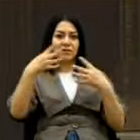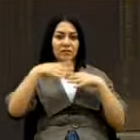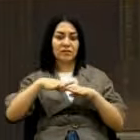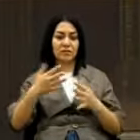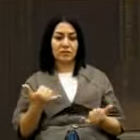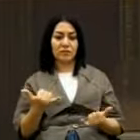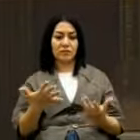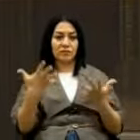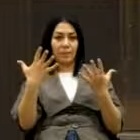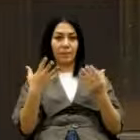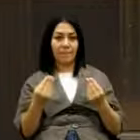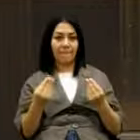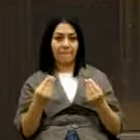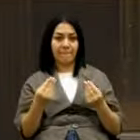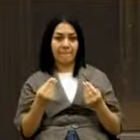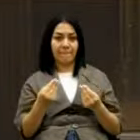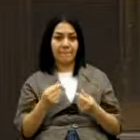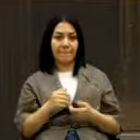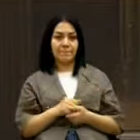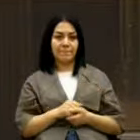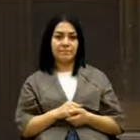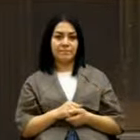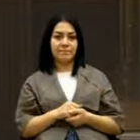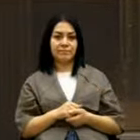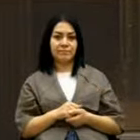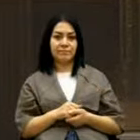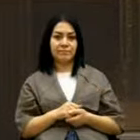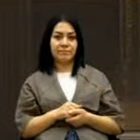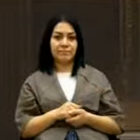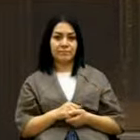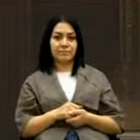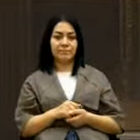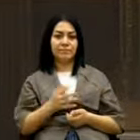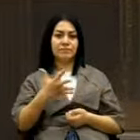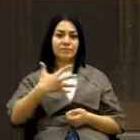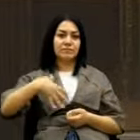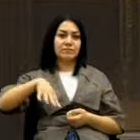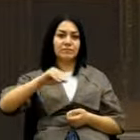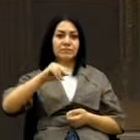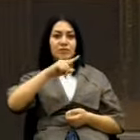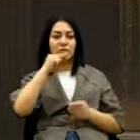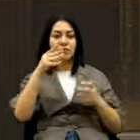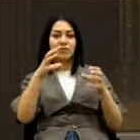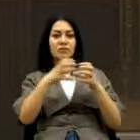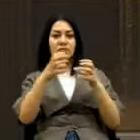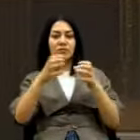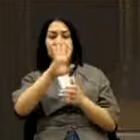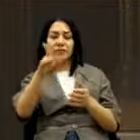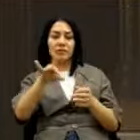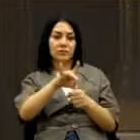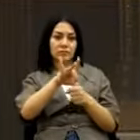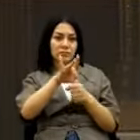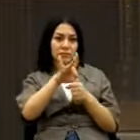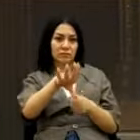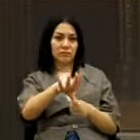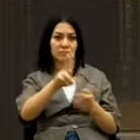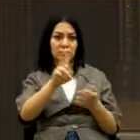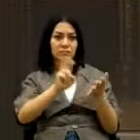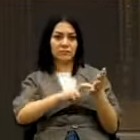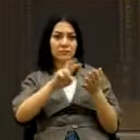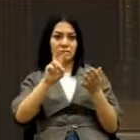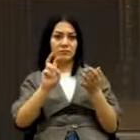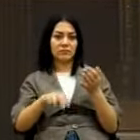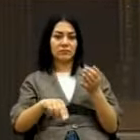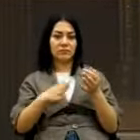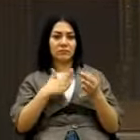այսօր ուղղակի դուրս բոլոր ռուսական այս կազմավորումներից, Եվ մենք